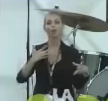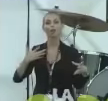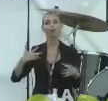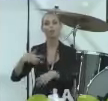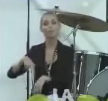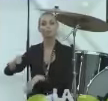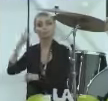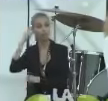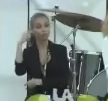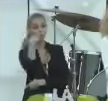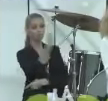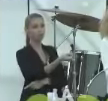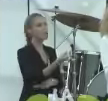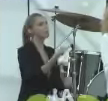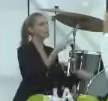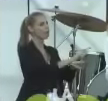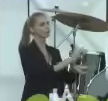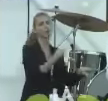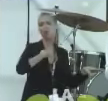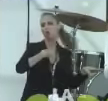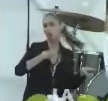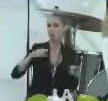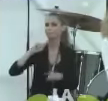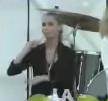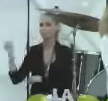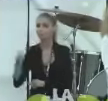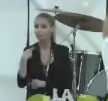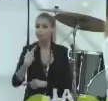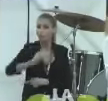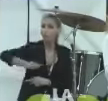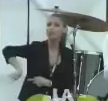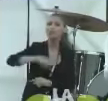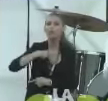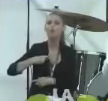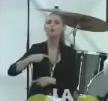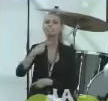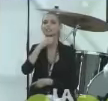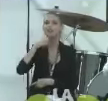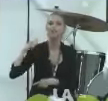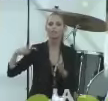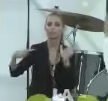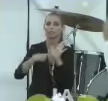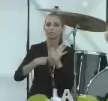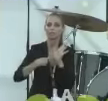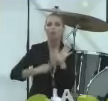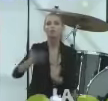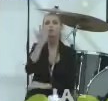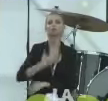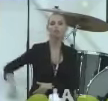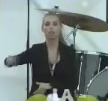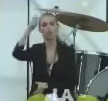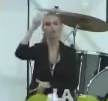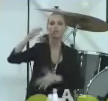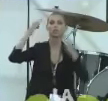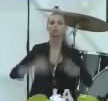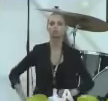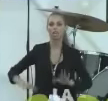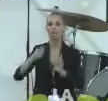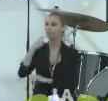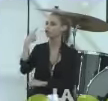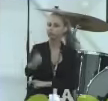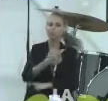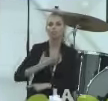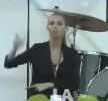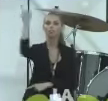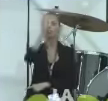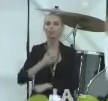meglio per noi, e noi avremmo diritto e noi meriteremmo un governo autorevole e serio che andasse a dire: io ho un